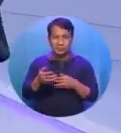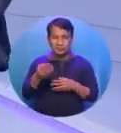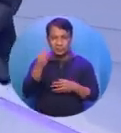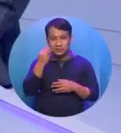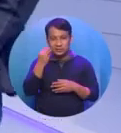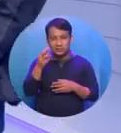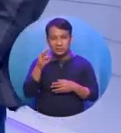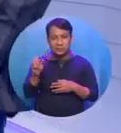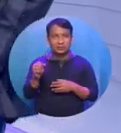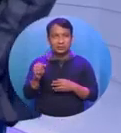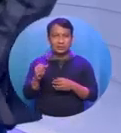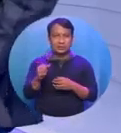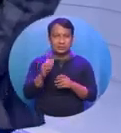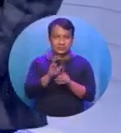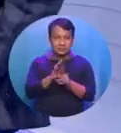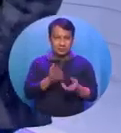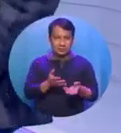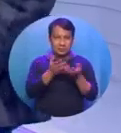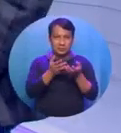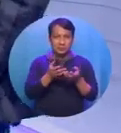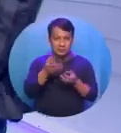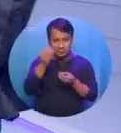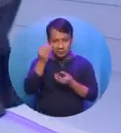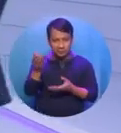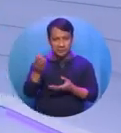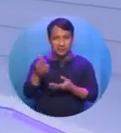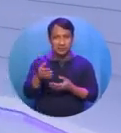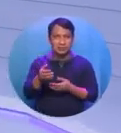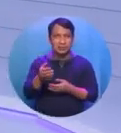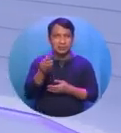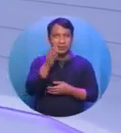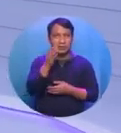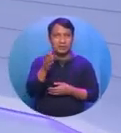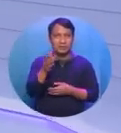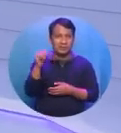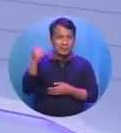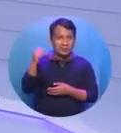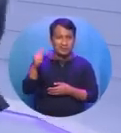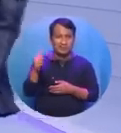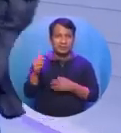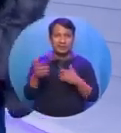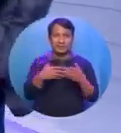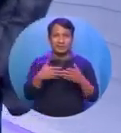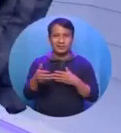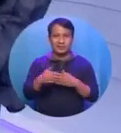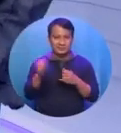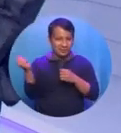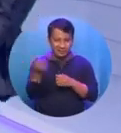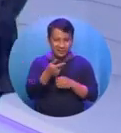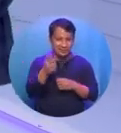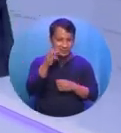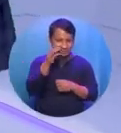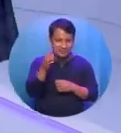Chan, Friendship Chan. Nanay Chan, Auntie Chan, Ate Chan, lahat na.